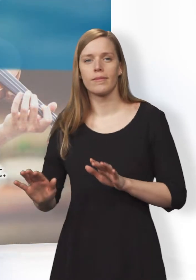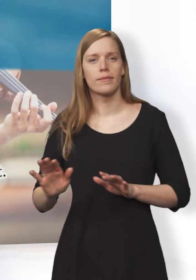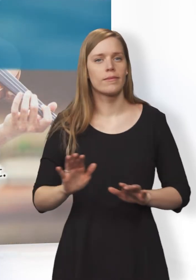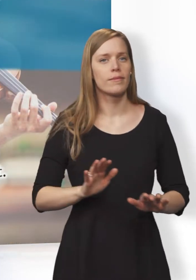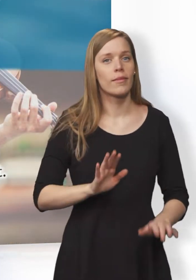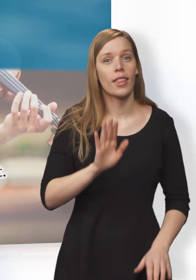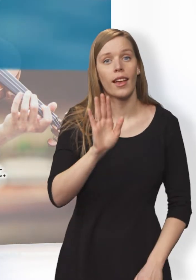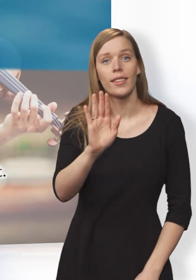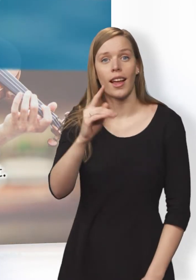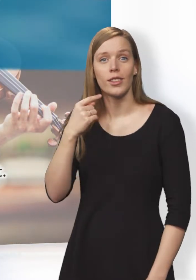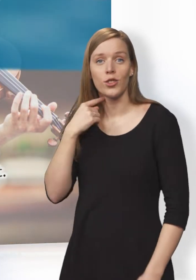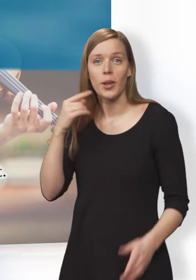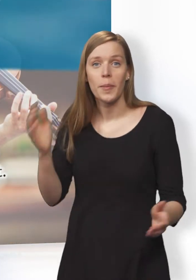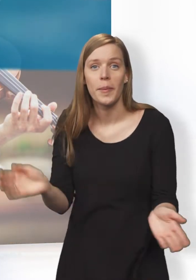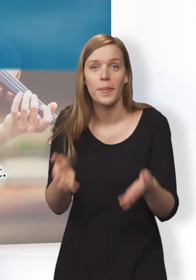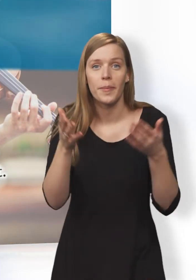lass dich